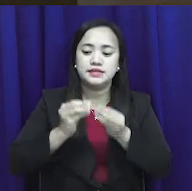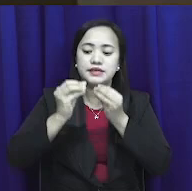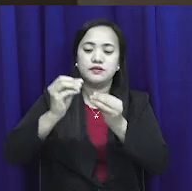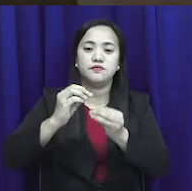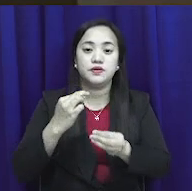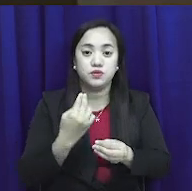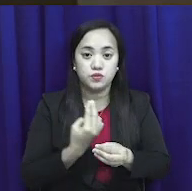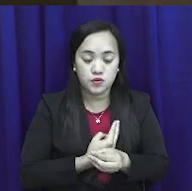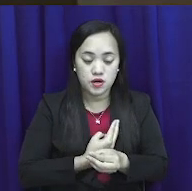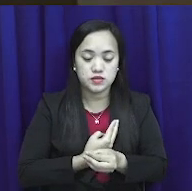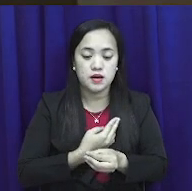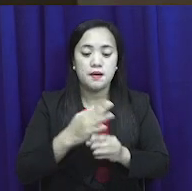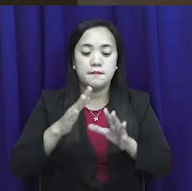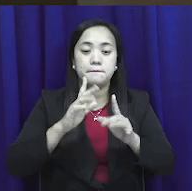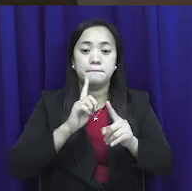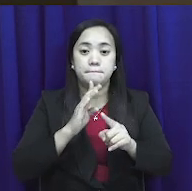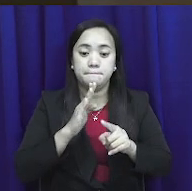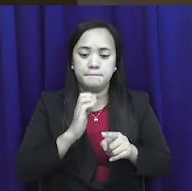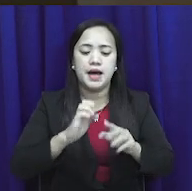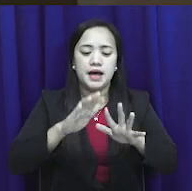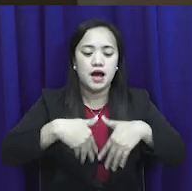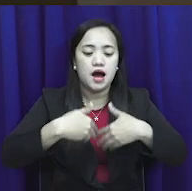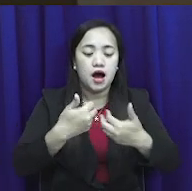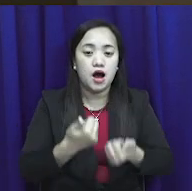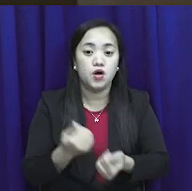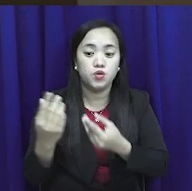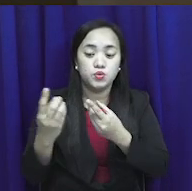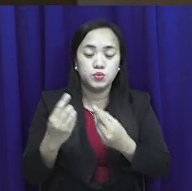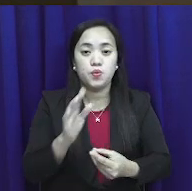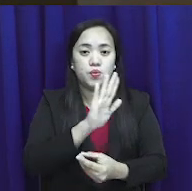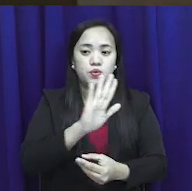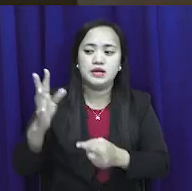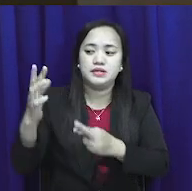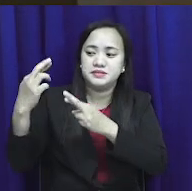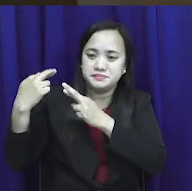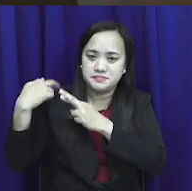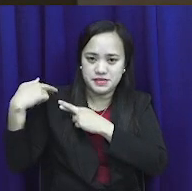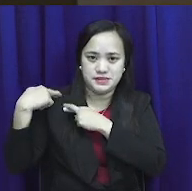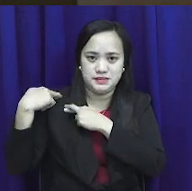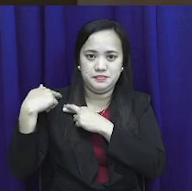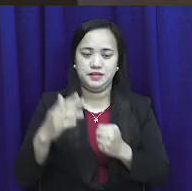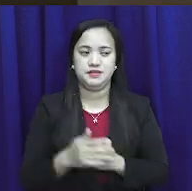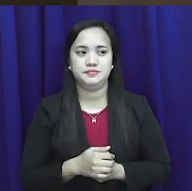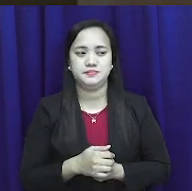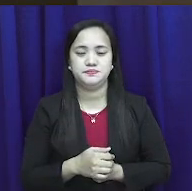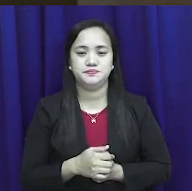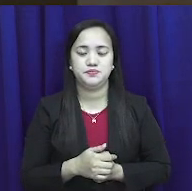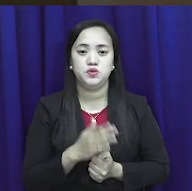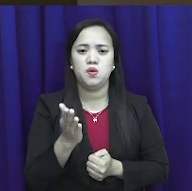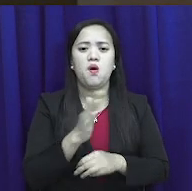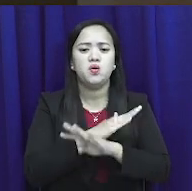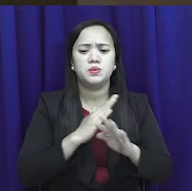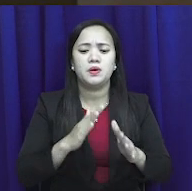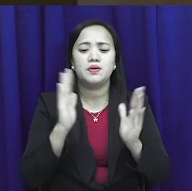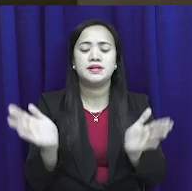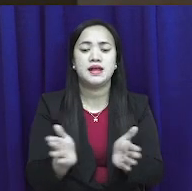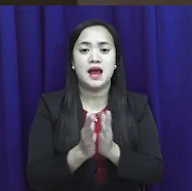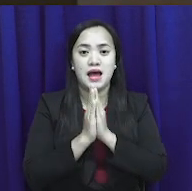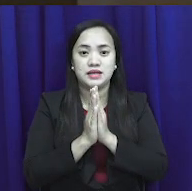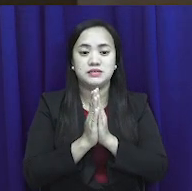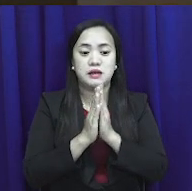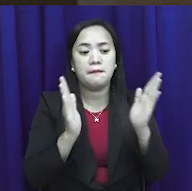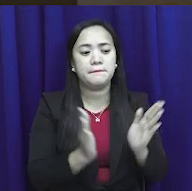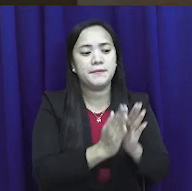noticed by how you perform your Ministry you see Sabi ko nga Parang sinasabi ko to Ma'am ca ma'am marinelli at